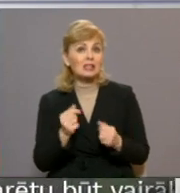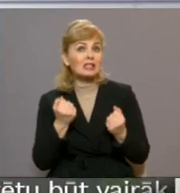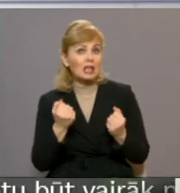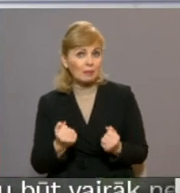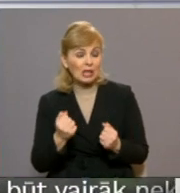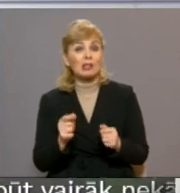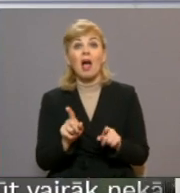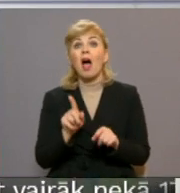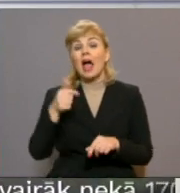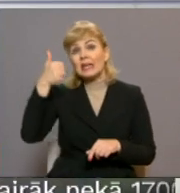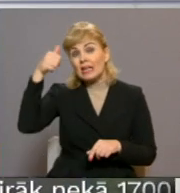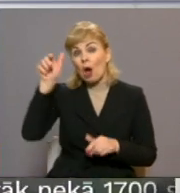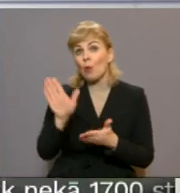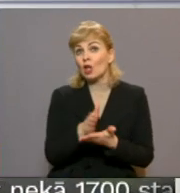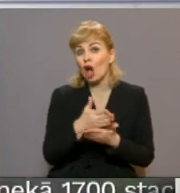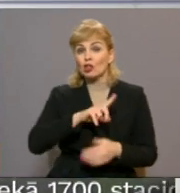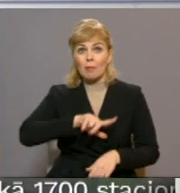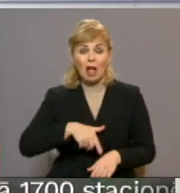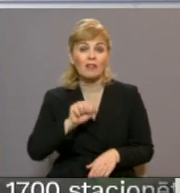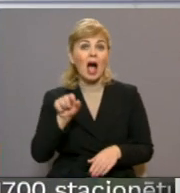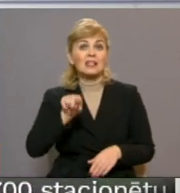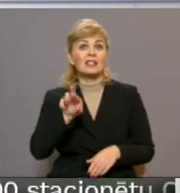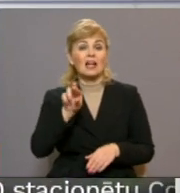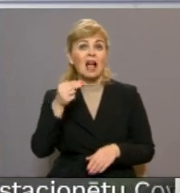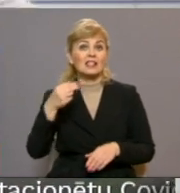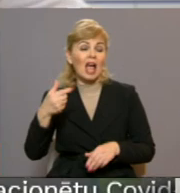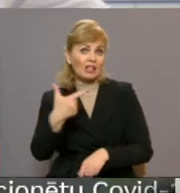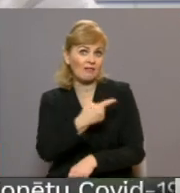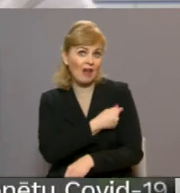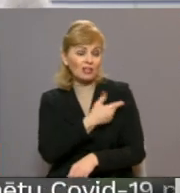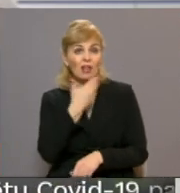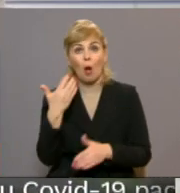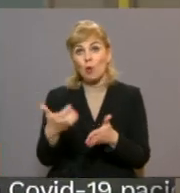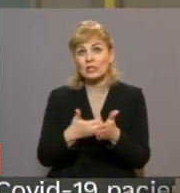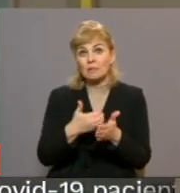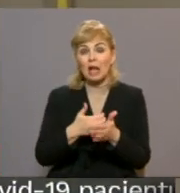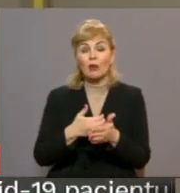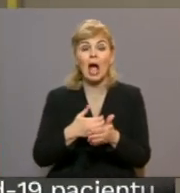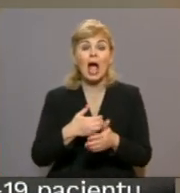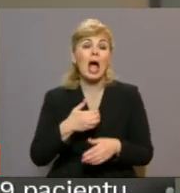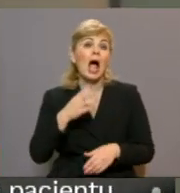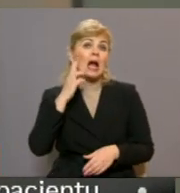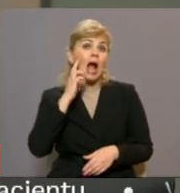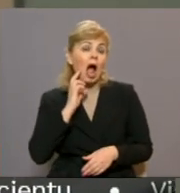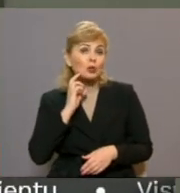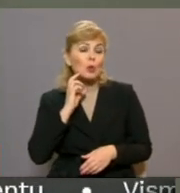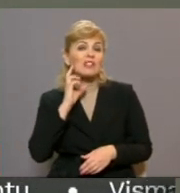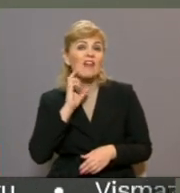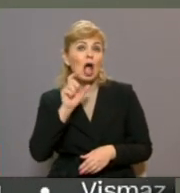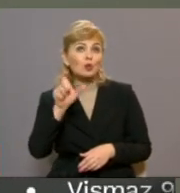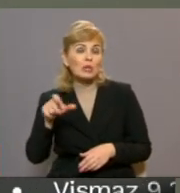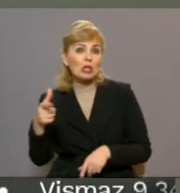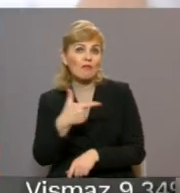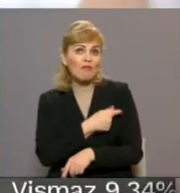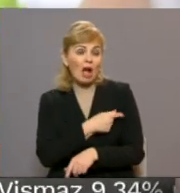Turklāt Igaunijā, atšķirībā no Latvijas, AstraZeneca vakcīnas netiek izmantotas gados vecāku cilvēku vakcinācijai un jau